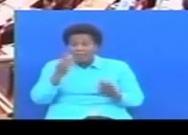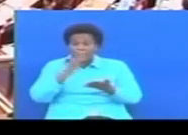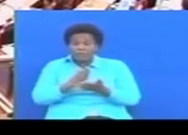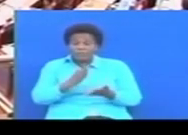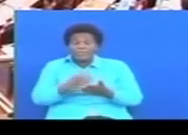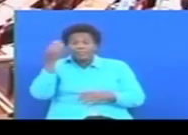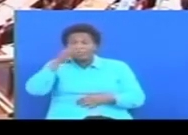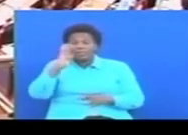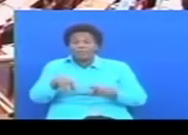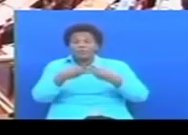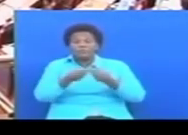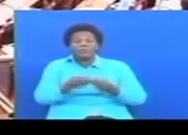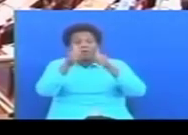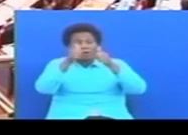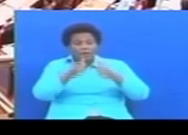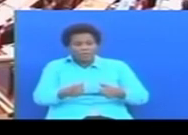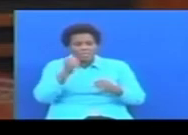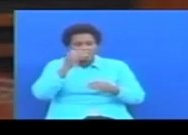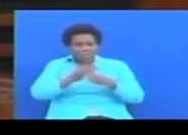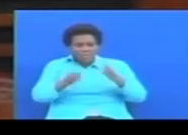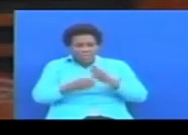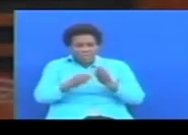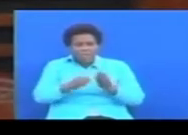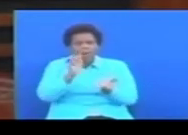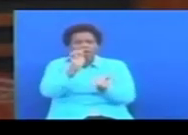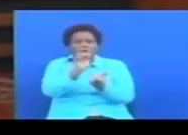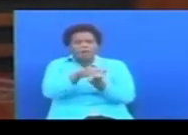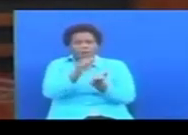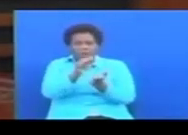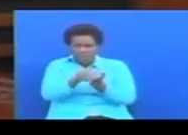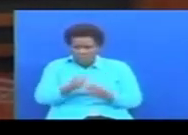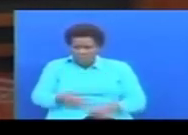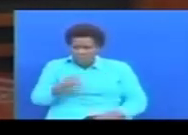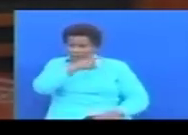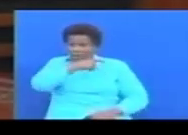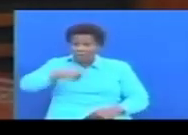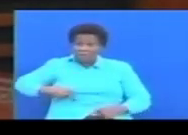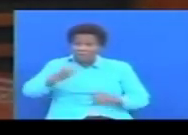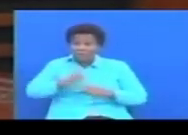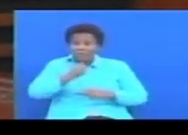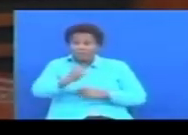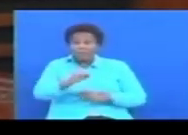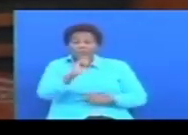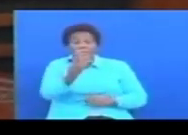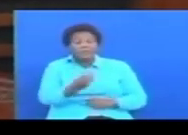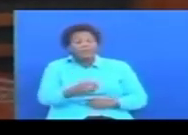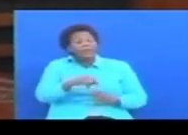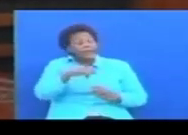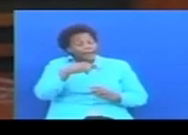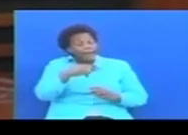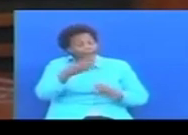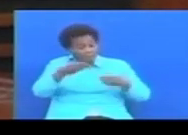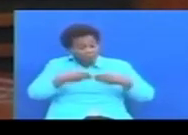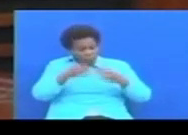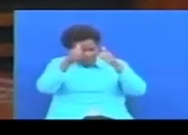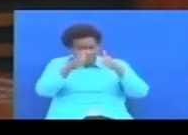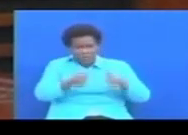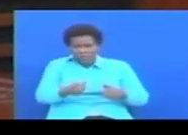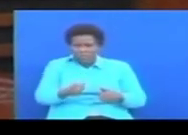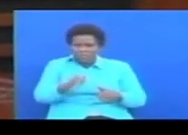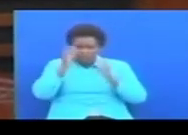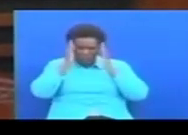lami ambayo ilitolewa na Rais wa awamu ya nne Mheshimiwa Dr. Jakaya